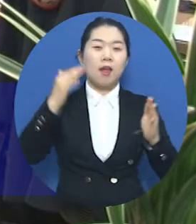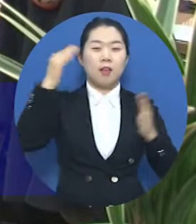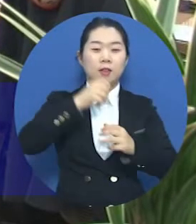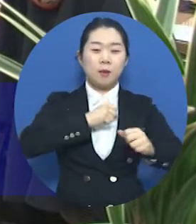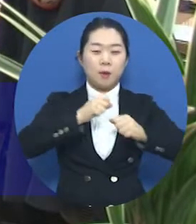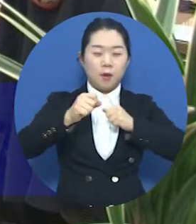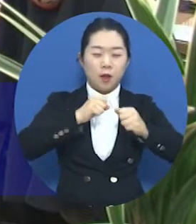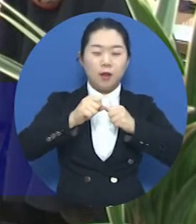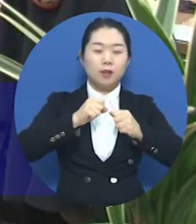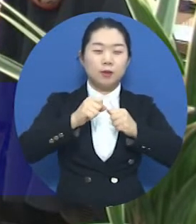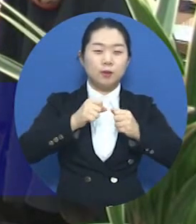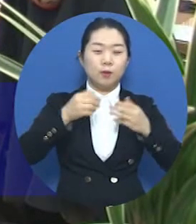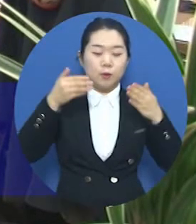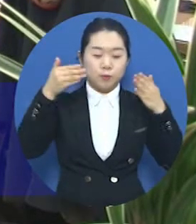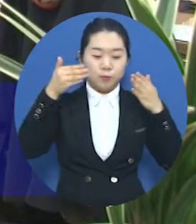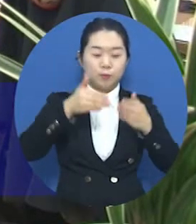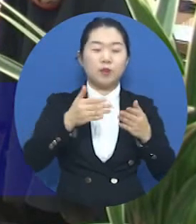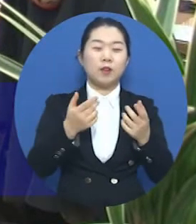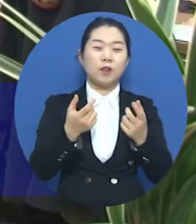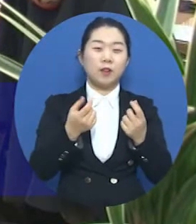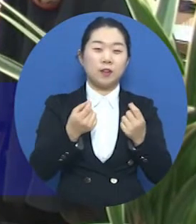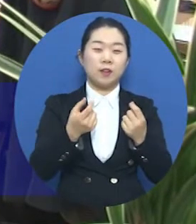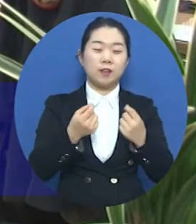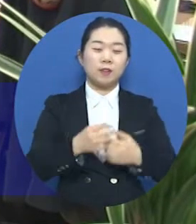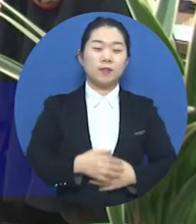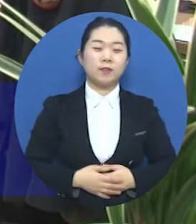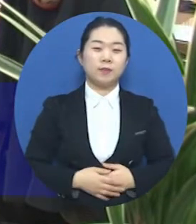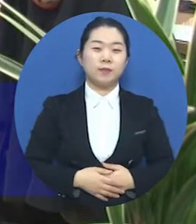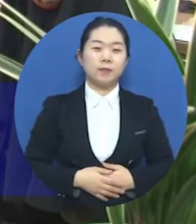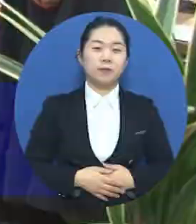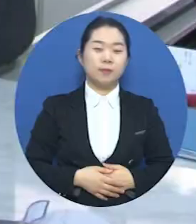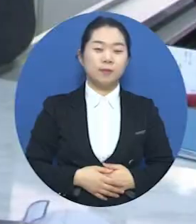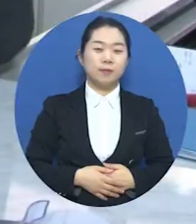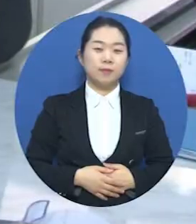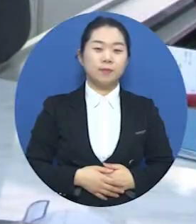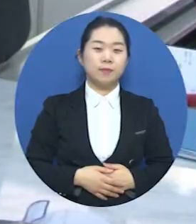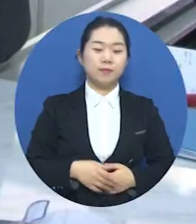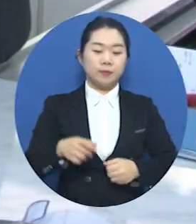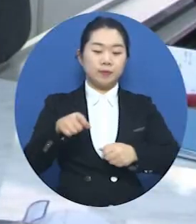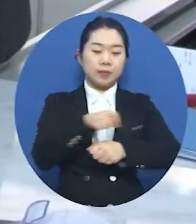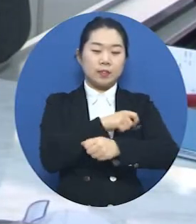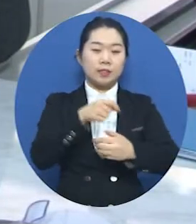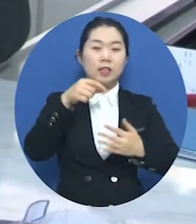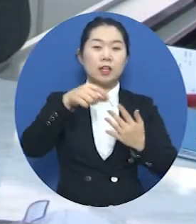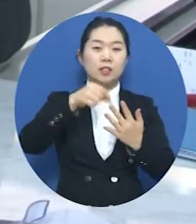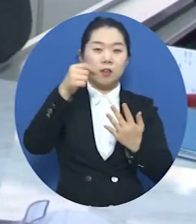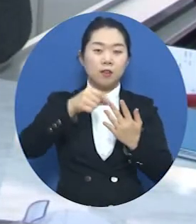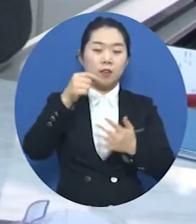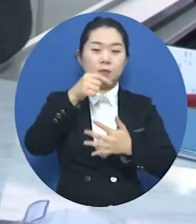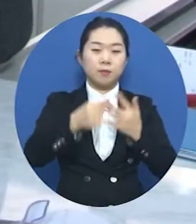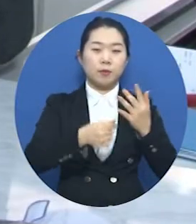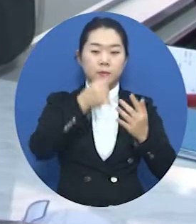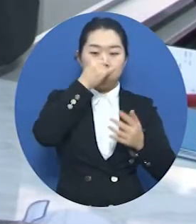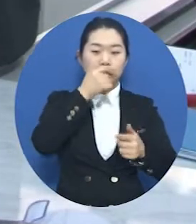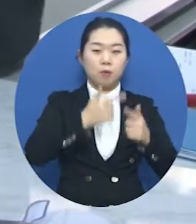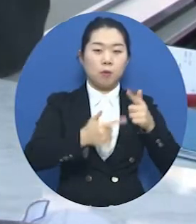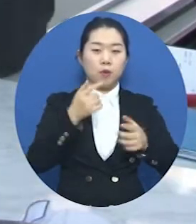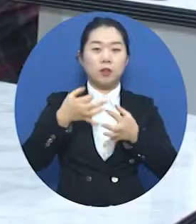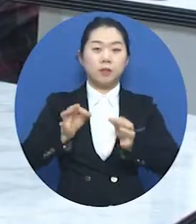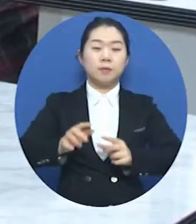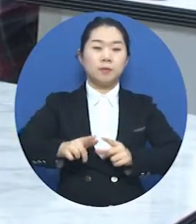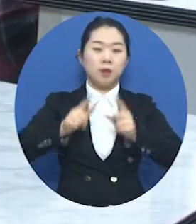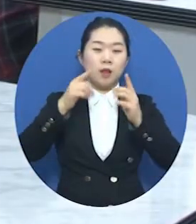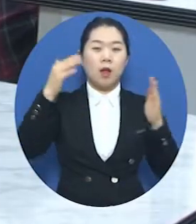활동 중심의 수업이 이루어지고 있기 때문이 아닌가 생각이 됩니다. 특히 선택 프로그램이 있는 목요일,